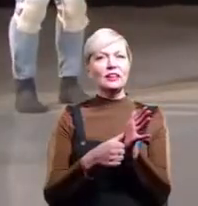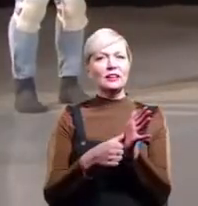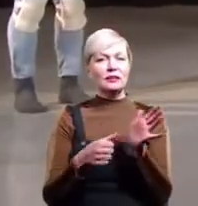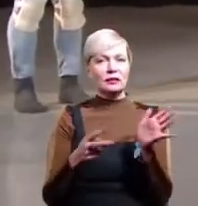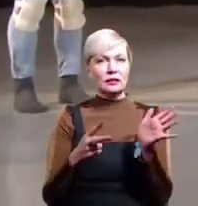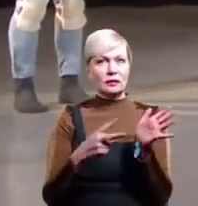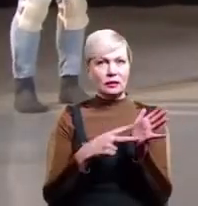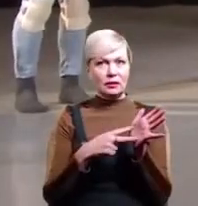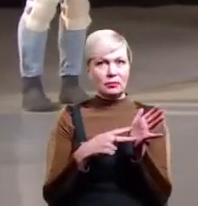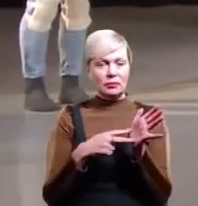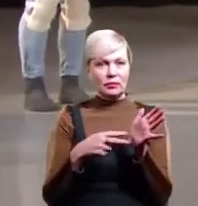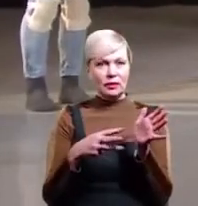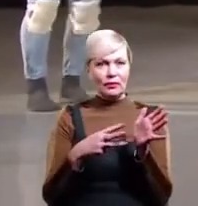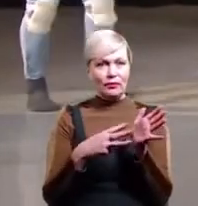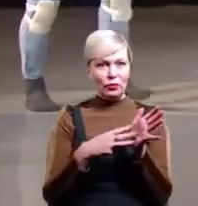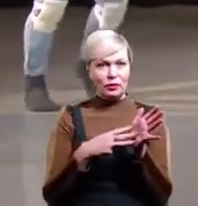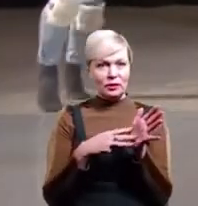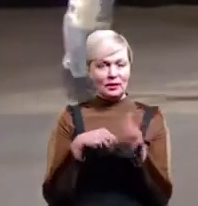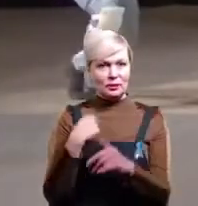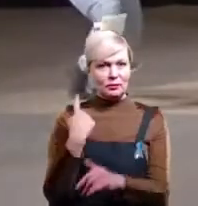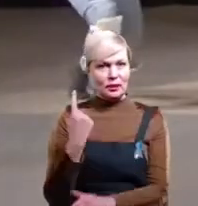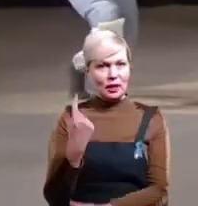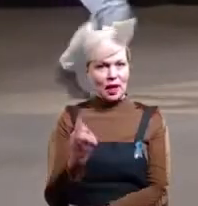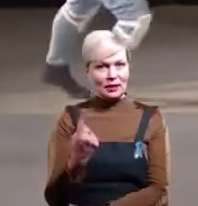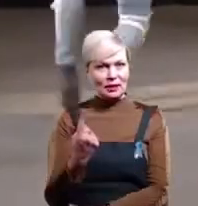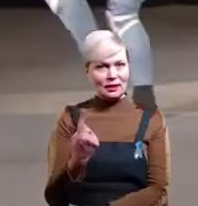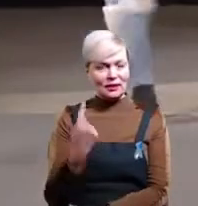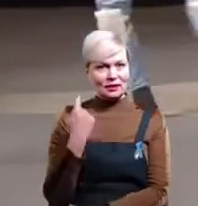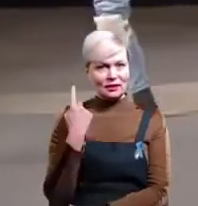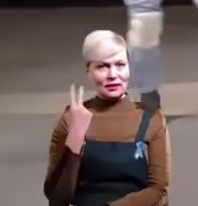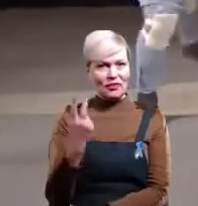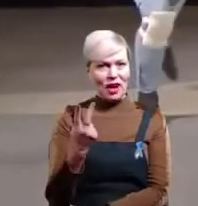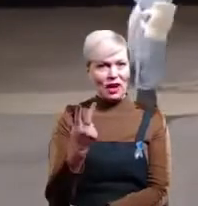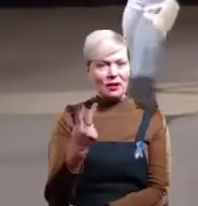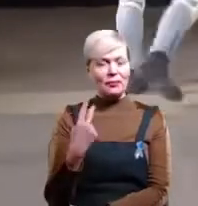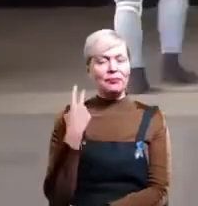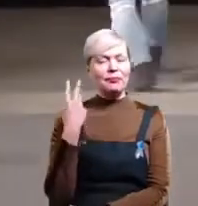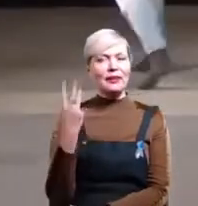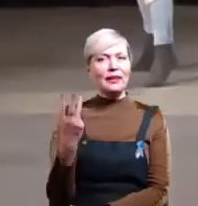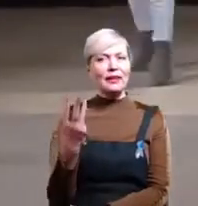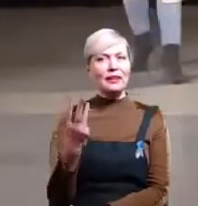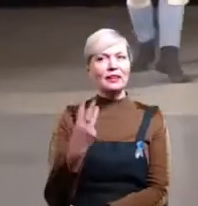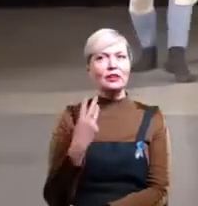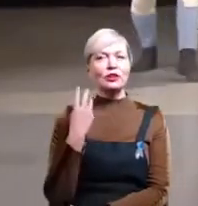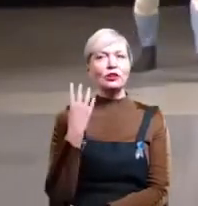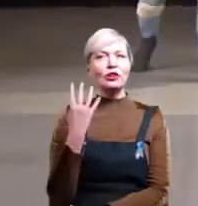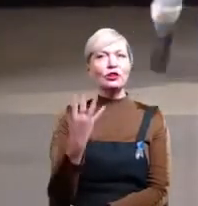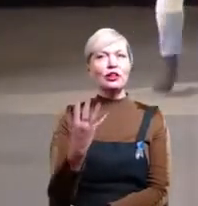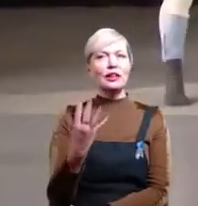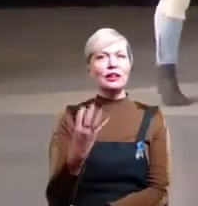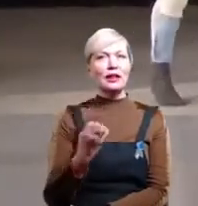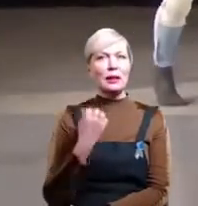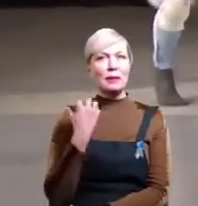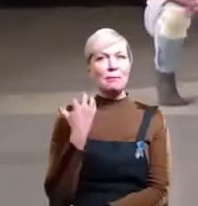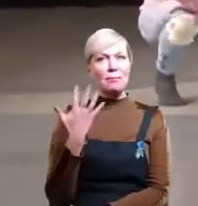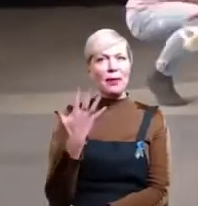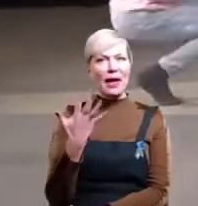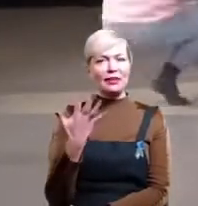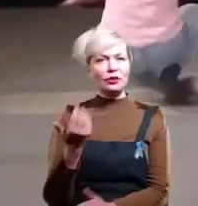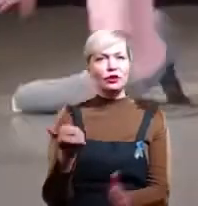шесть, семь, восемь. Раз, поворот, два, три, четыре и